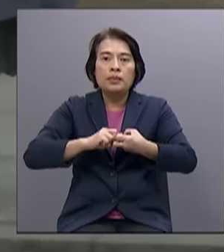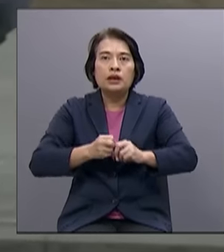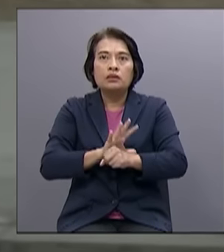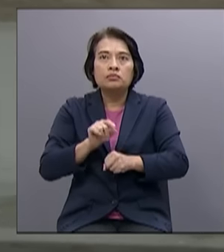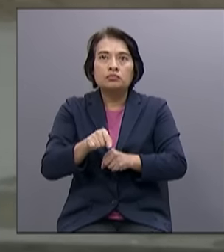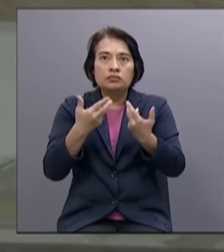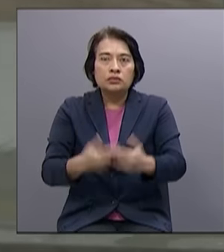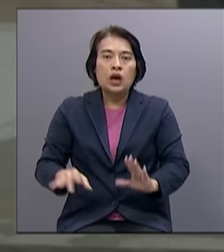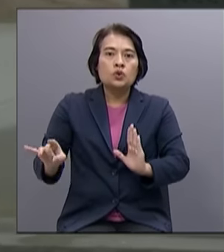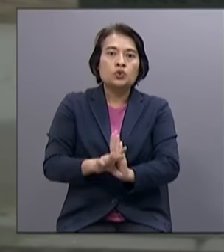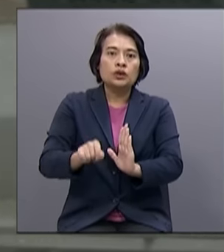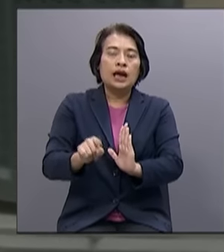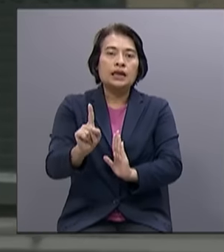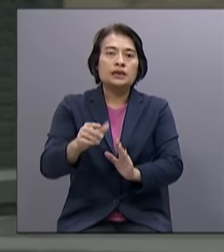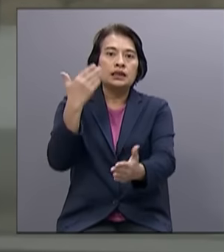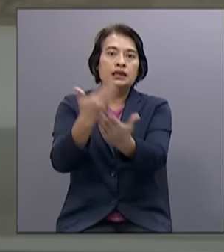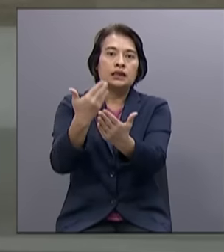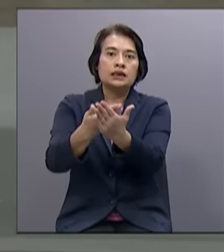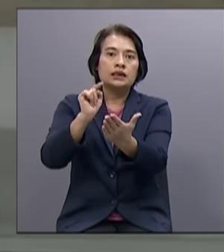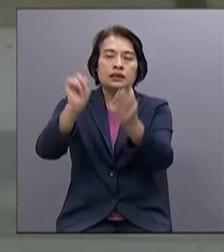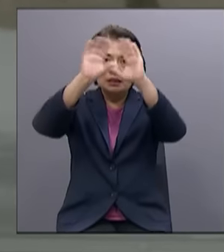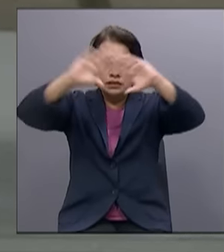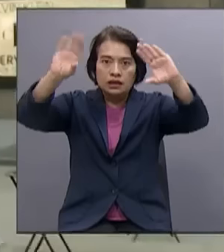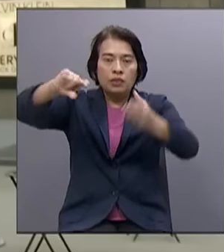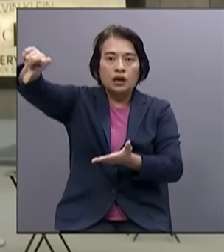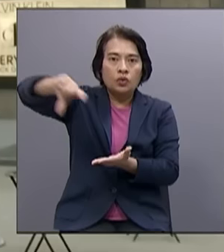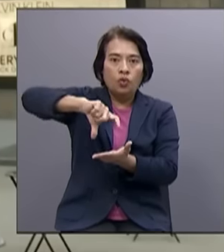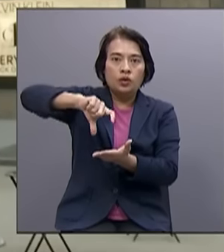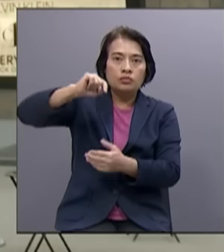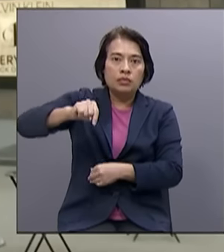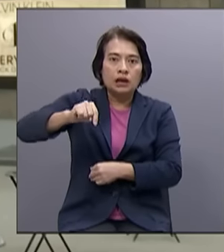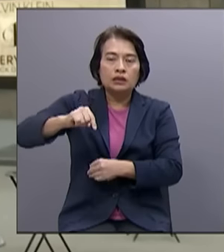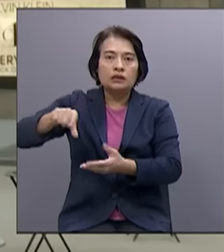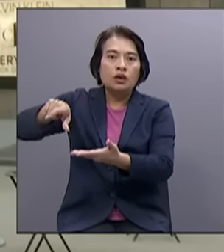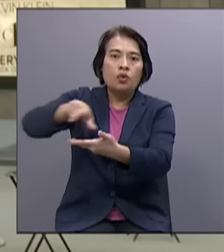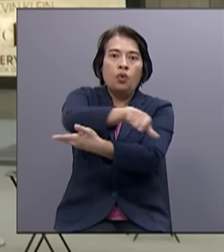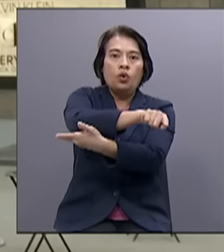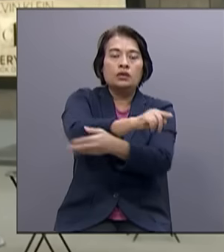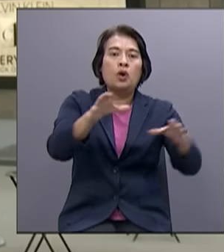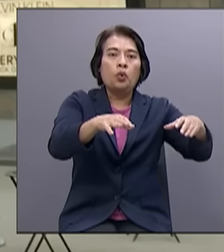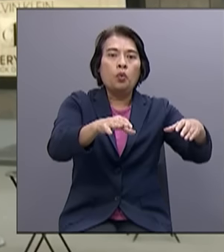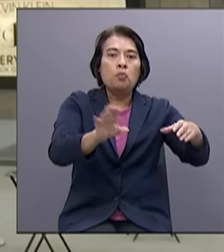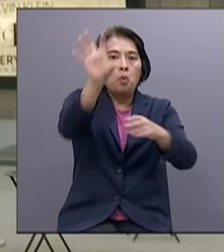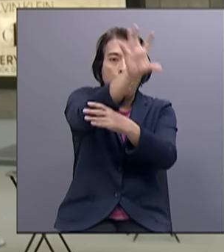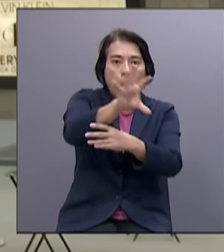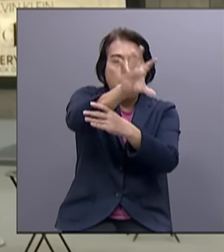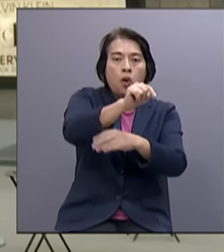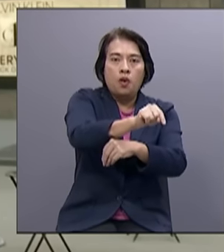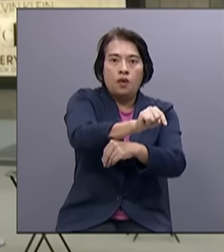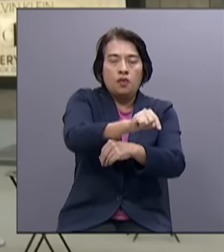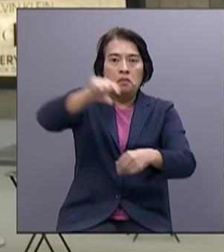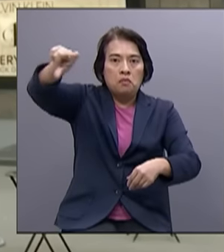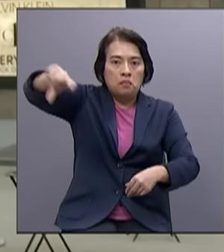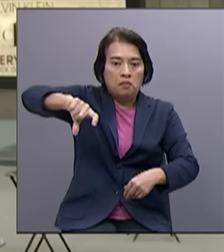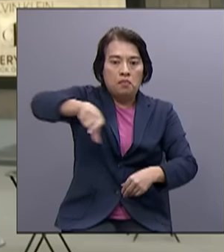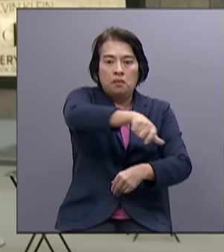199แต่สุดท้ายแล้วเงินเหล่านี้ที่รัฐบาลโอนให้จะถูกโอนไปยังกลุ่มอาชญากรนะคะโดยที่เจ้าของ